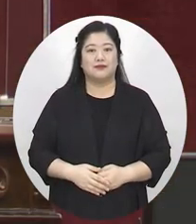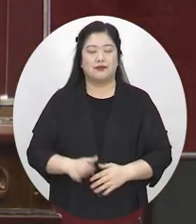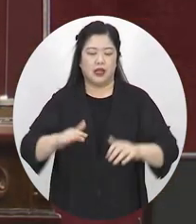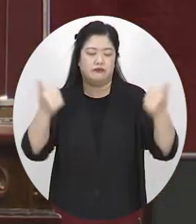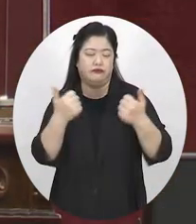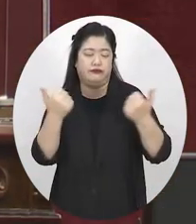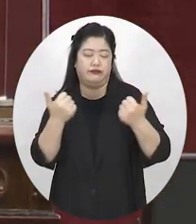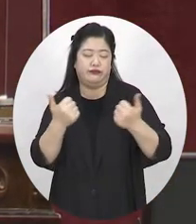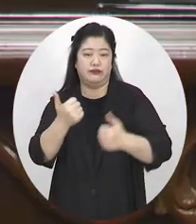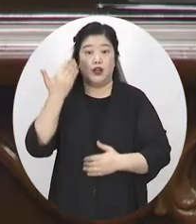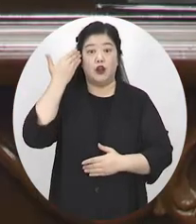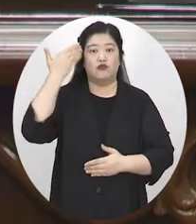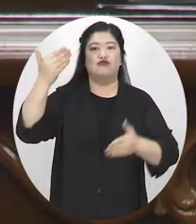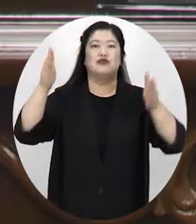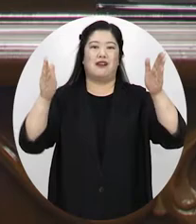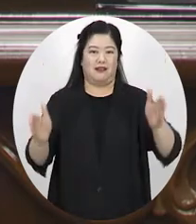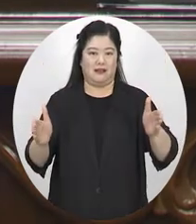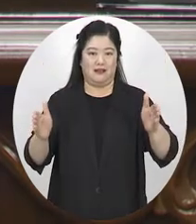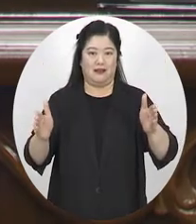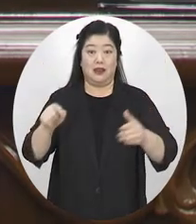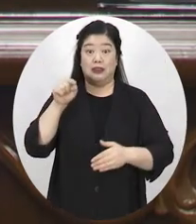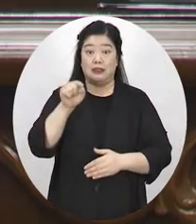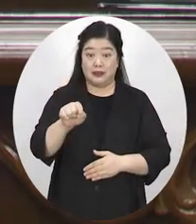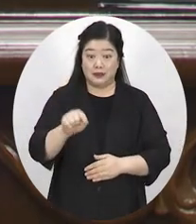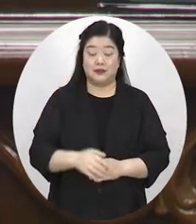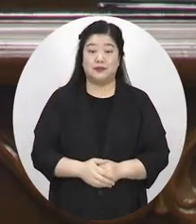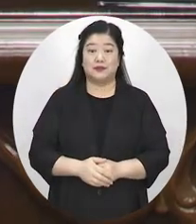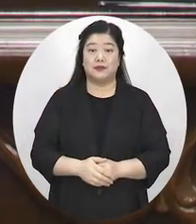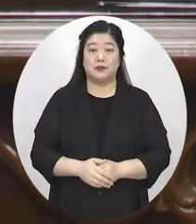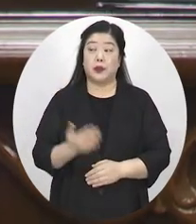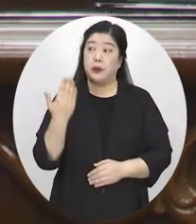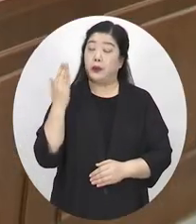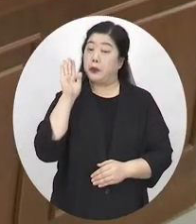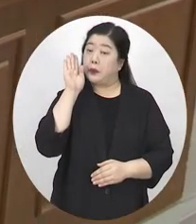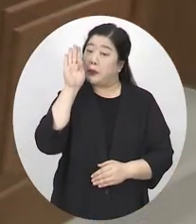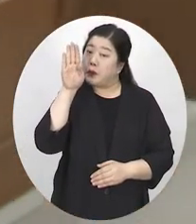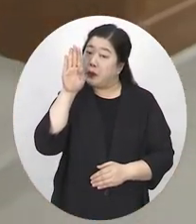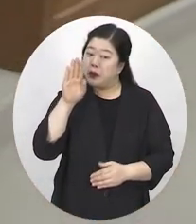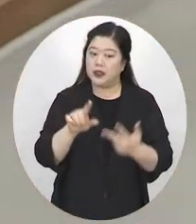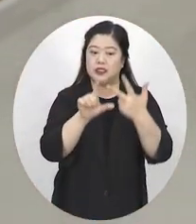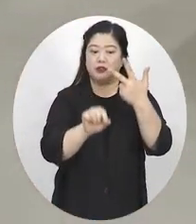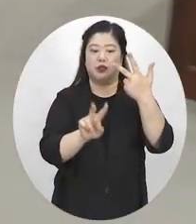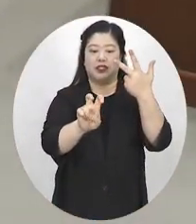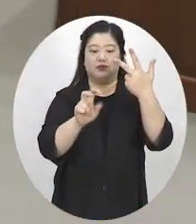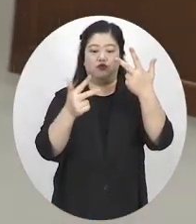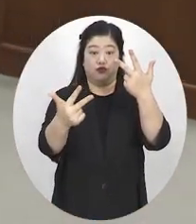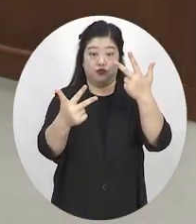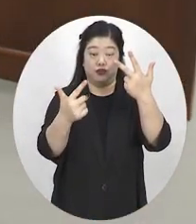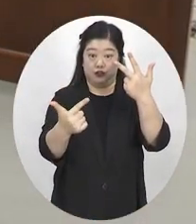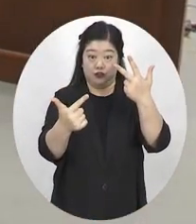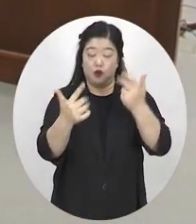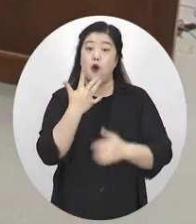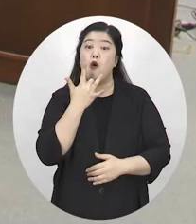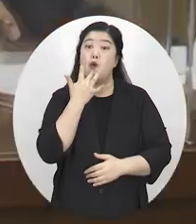계획입니다. 한편 9일간의 일정으로 열리는 이번 제289회 임시회는